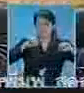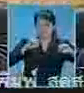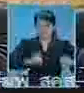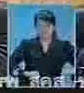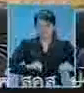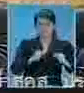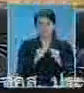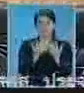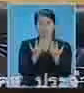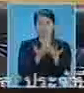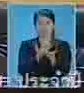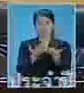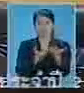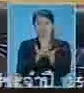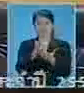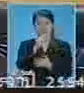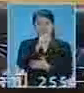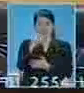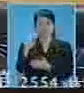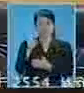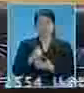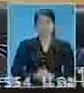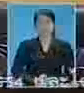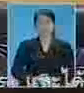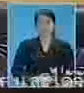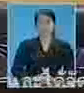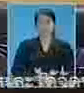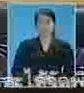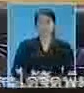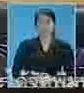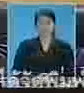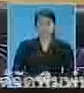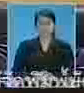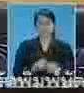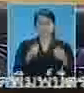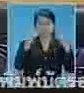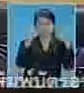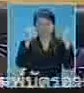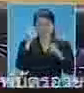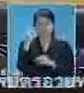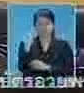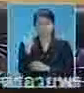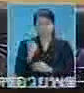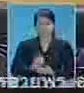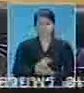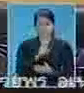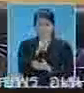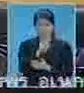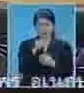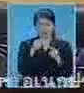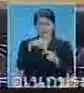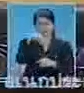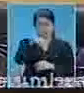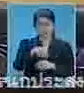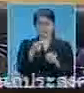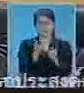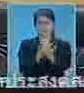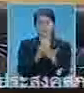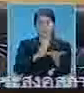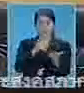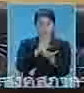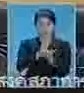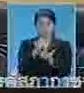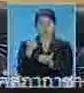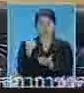าในสภาแห่งนี้ท่านจะเห็นว่าท่านนายกรัฐมนตรีได้มีคำบัญชาต่อสำนักงบประมาณในการที่